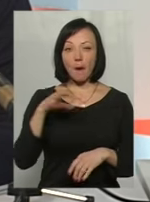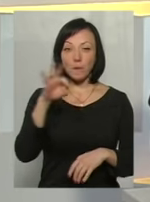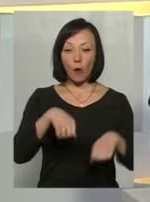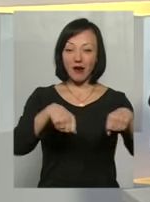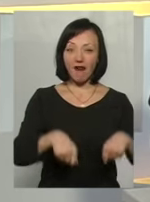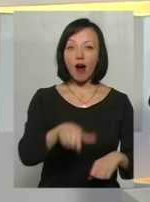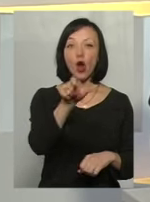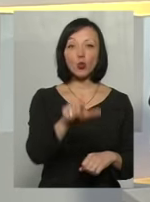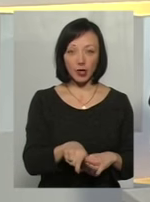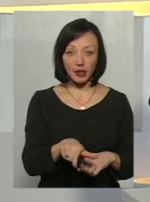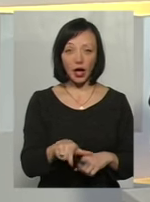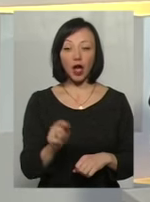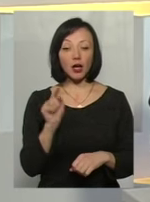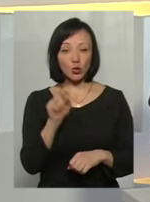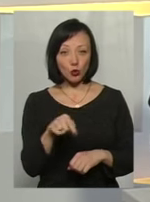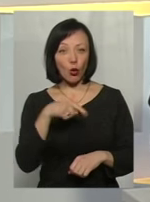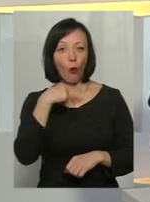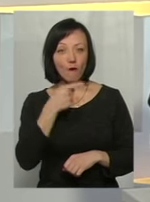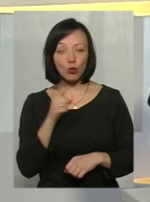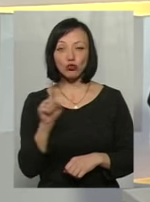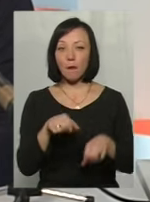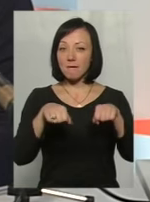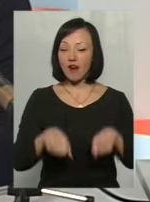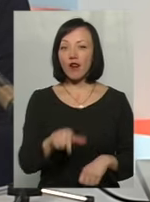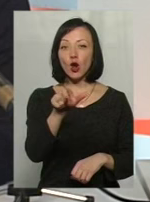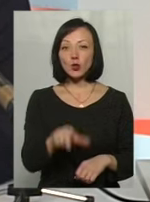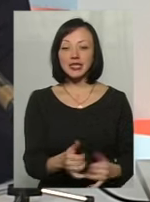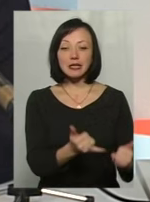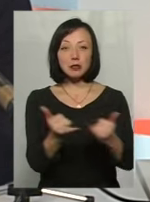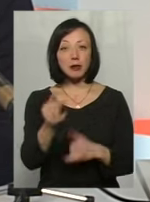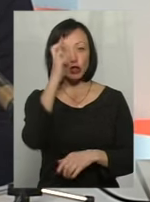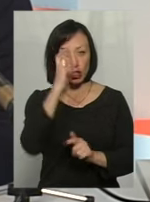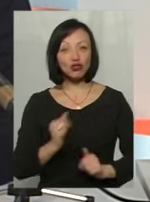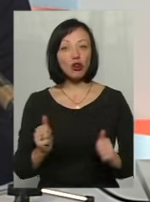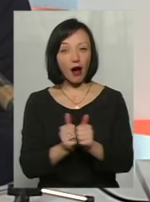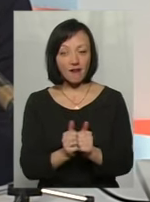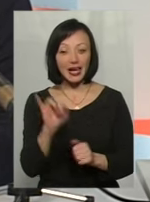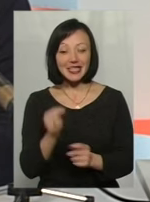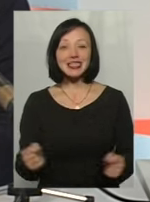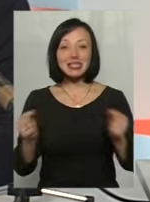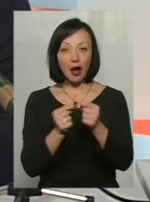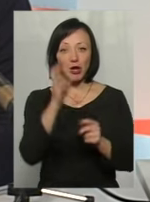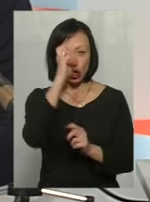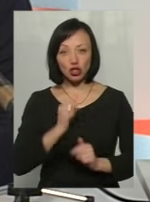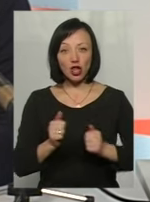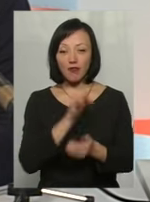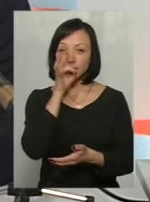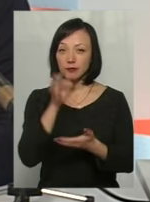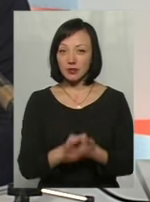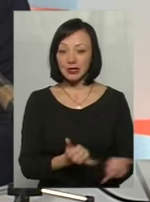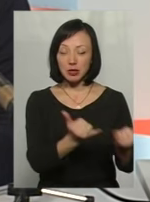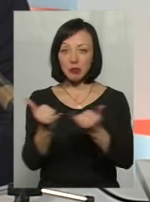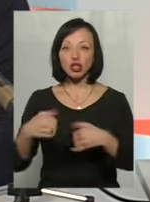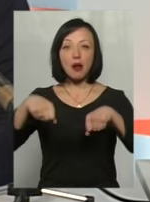права людини, то тут мова йде, що права людини забезпечує держава. І саме держава несе відповідальність за забезпечення